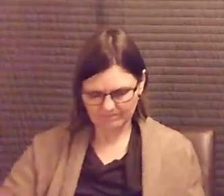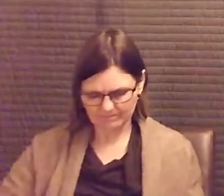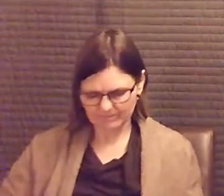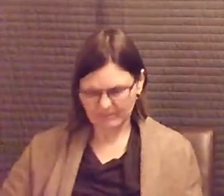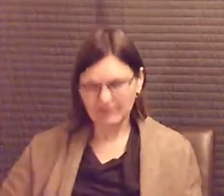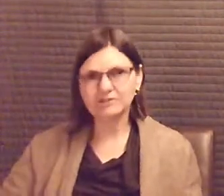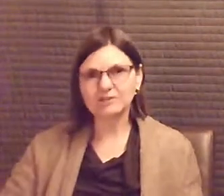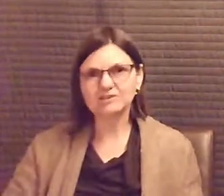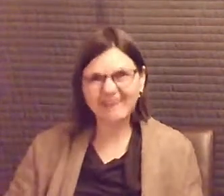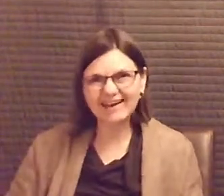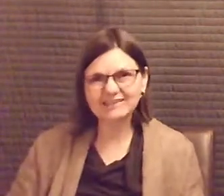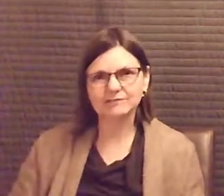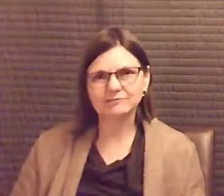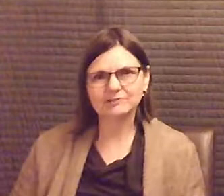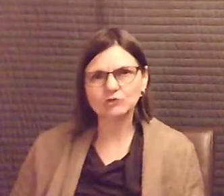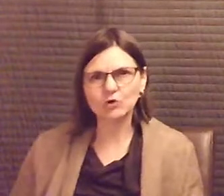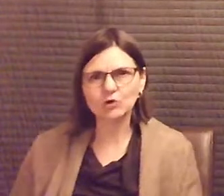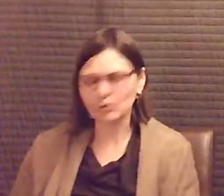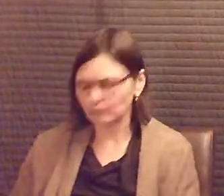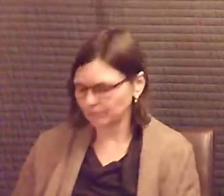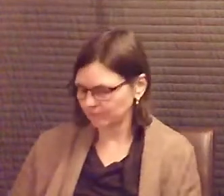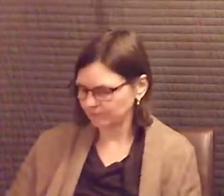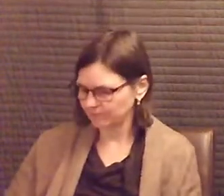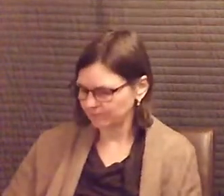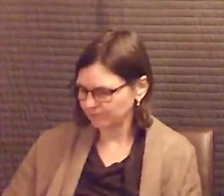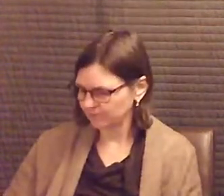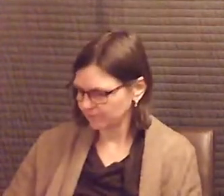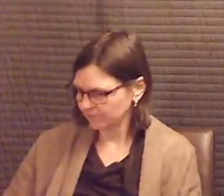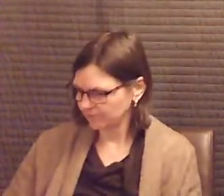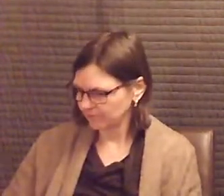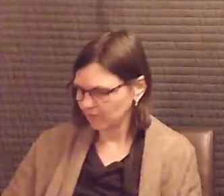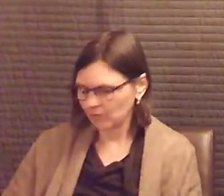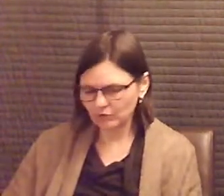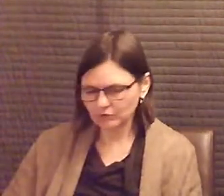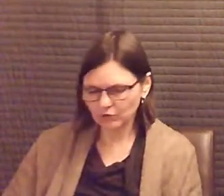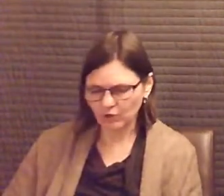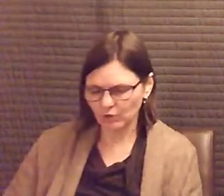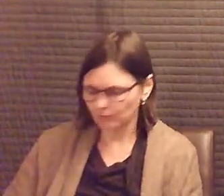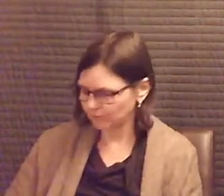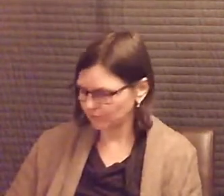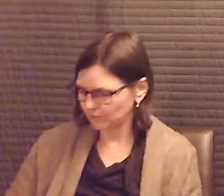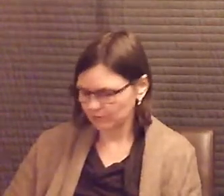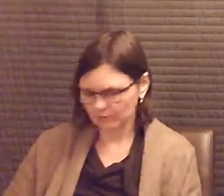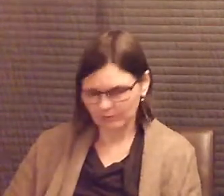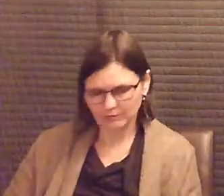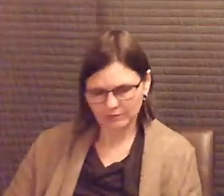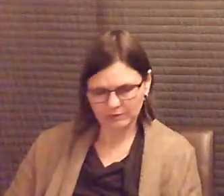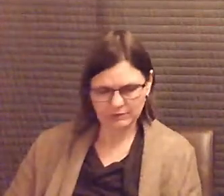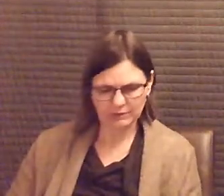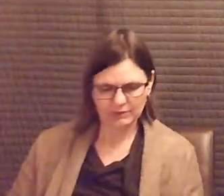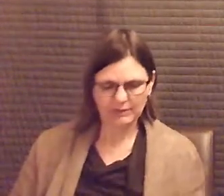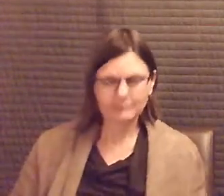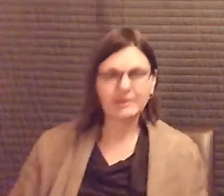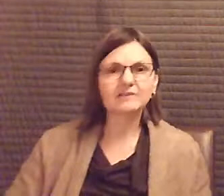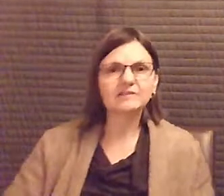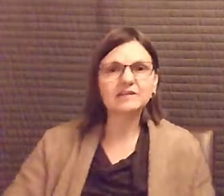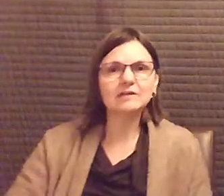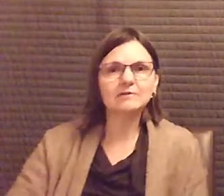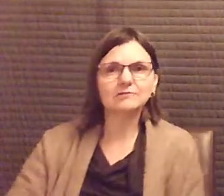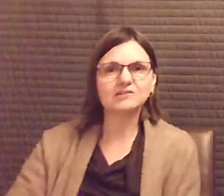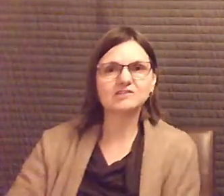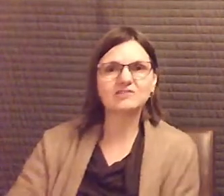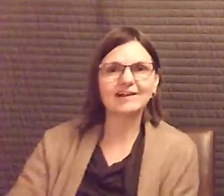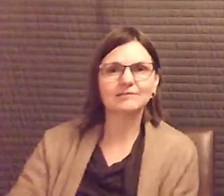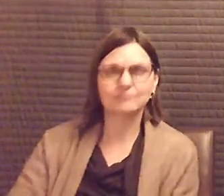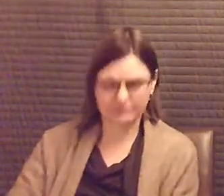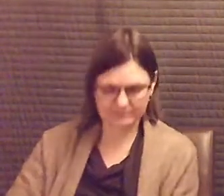van jullie het het kwade van dat ongeloof ja oom billy van geloof lus 3 glow iedereen je drie